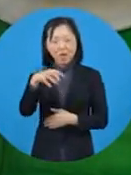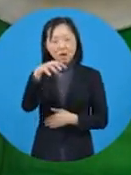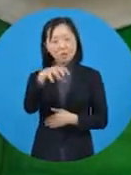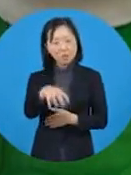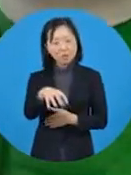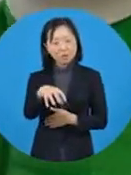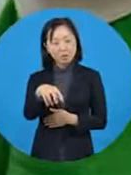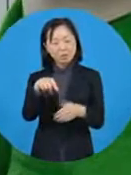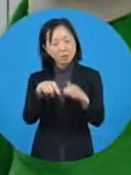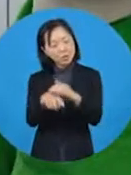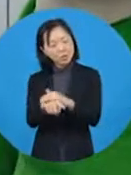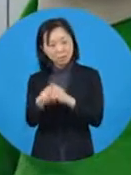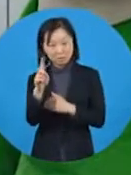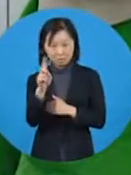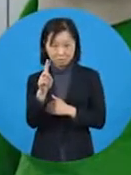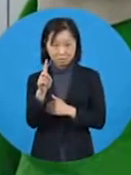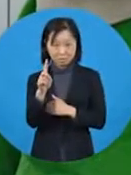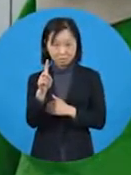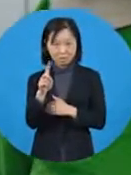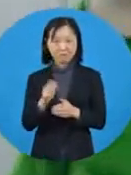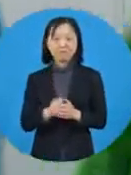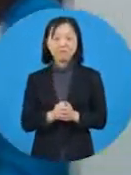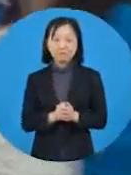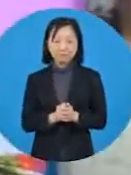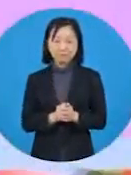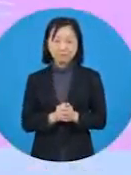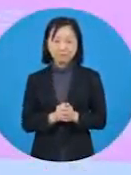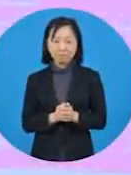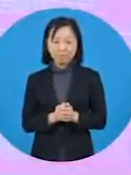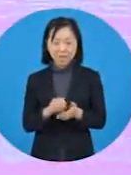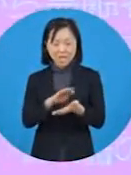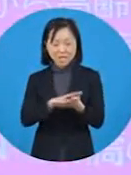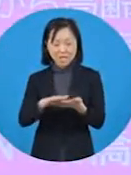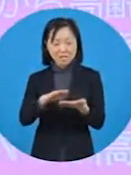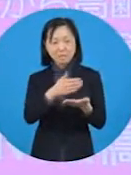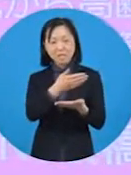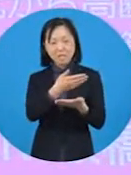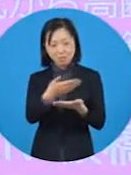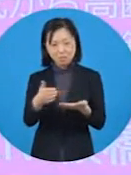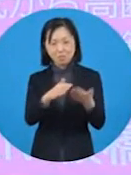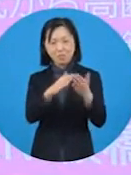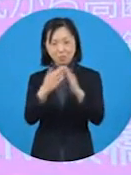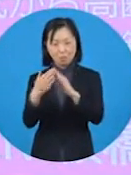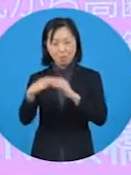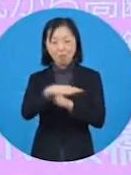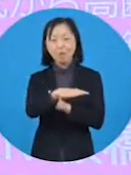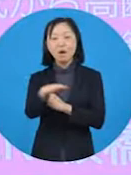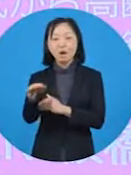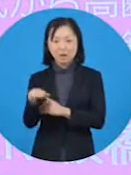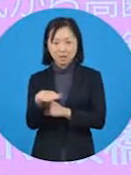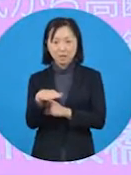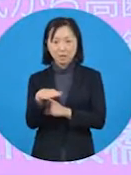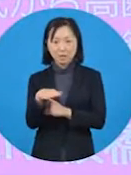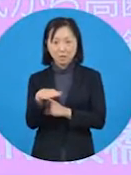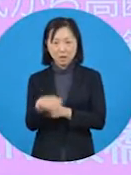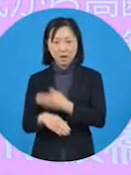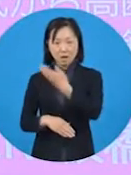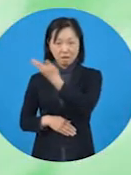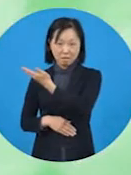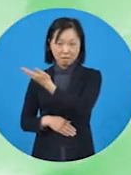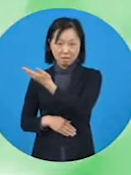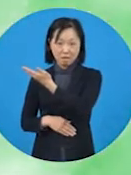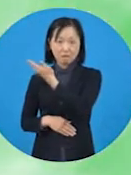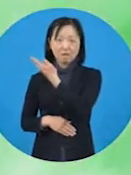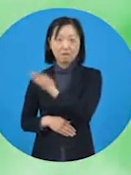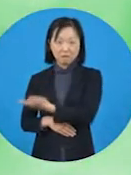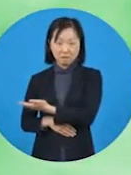開催する場所には何か意味があるんですか？ はい、会場となる、清水町周辺のエリアは、ナ